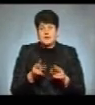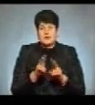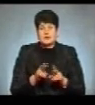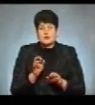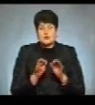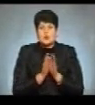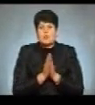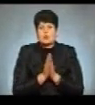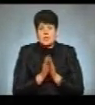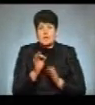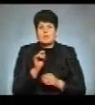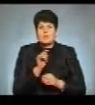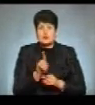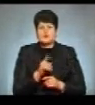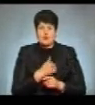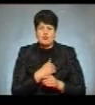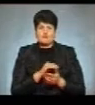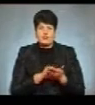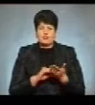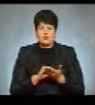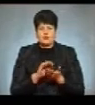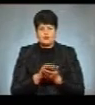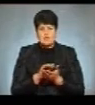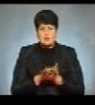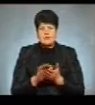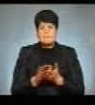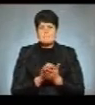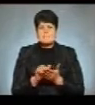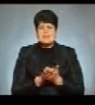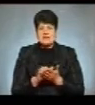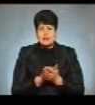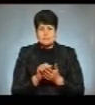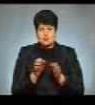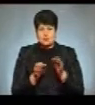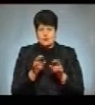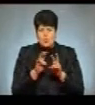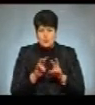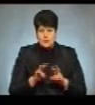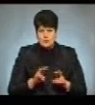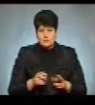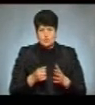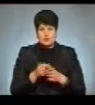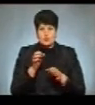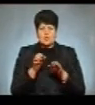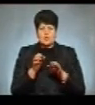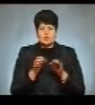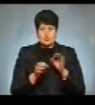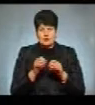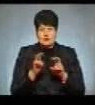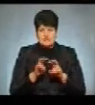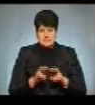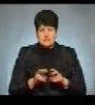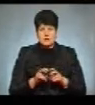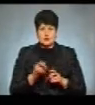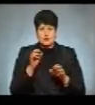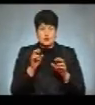суду клопотання про те, що хочуть повторно ознайомитися з матеріалами судового розгляду та досудового слідства. Суд розглянув